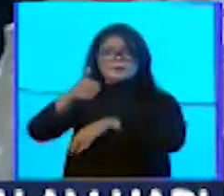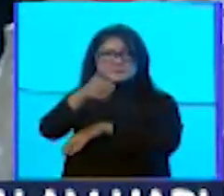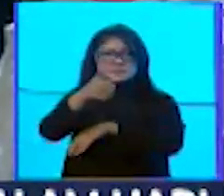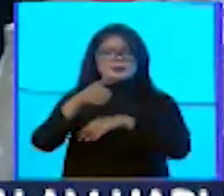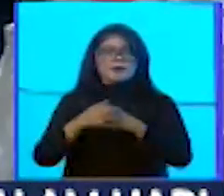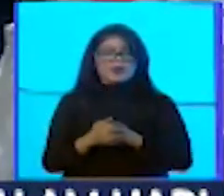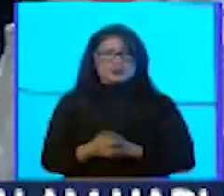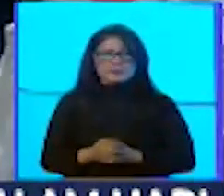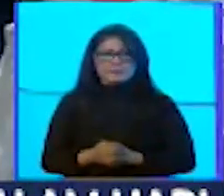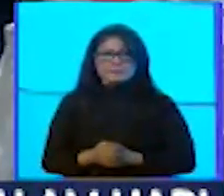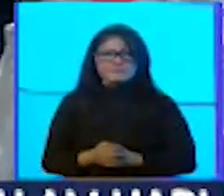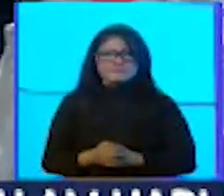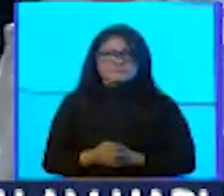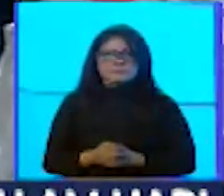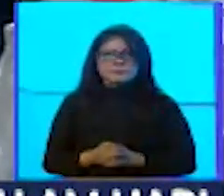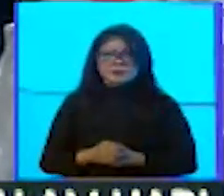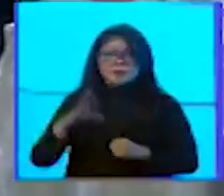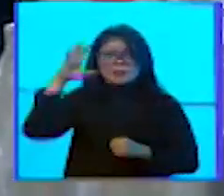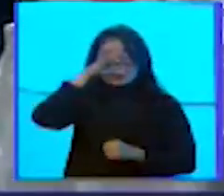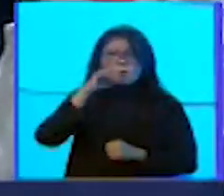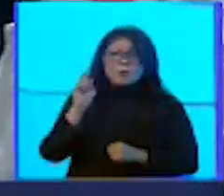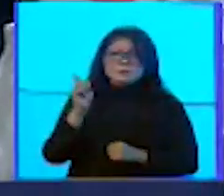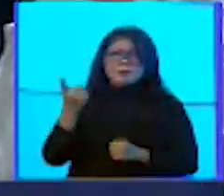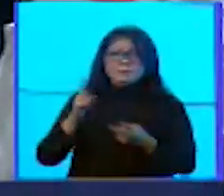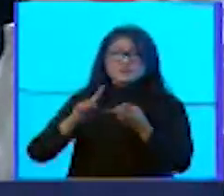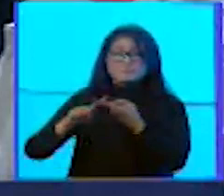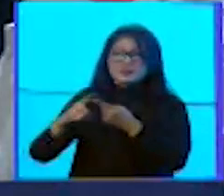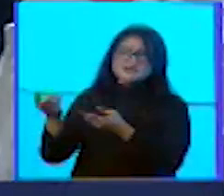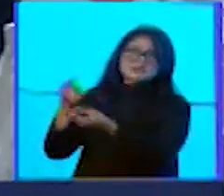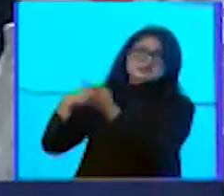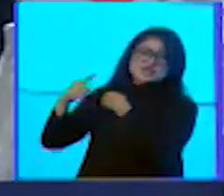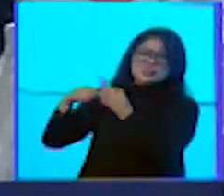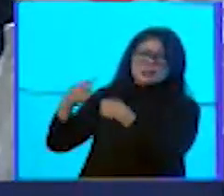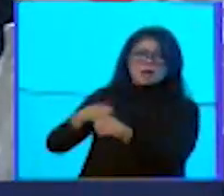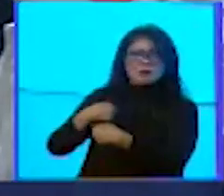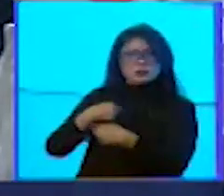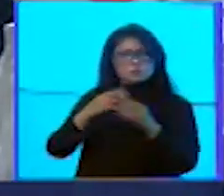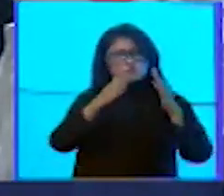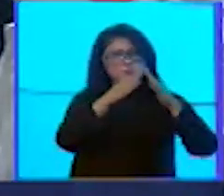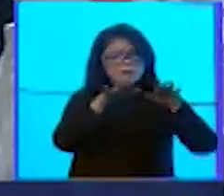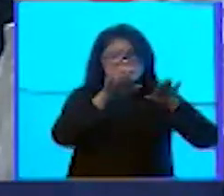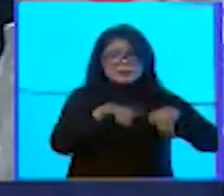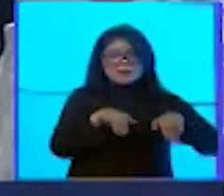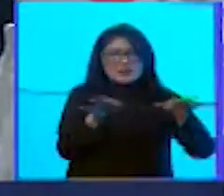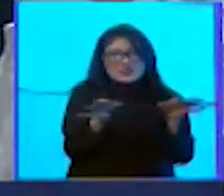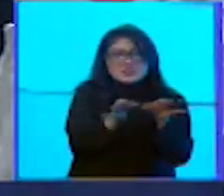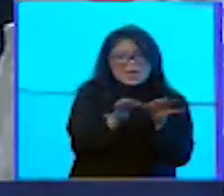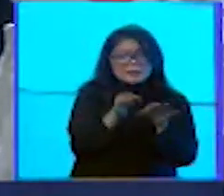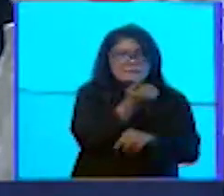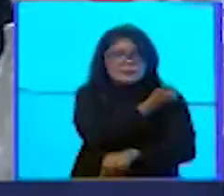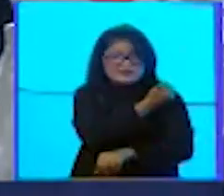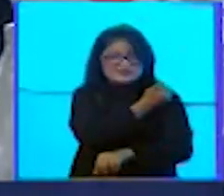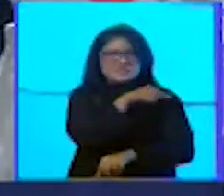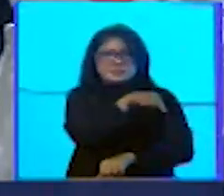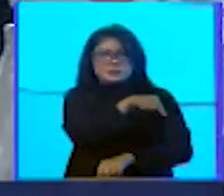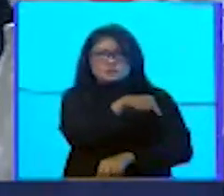Oh, dari teman. Kebetulan teman kan udah duluan di sini. Saya kerja di daerah sini, dari Sabang. Jadi dikonfirmasi. Sebenarnya sebelumnya